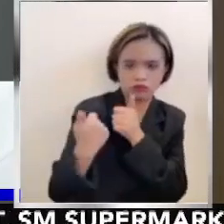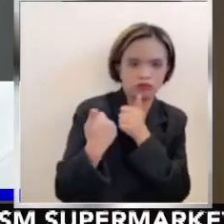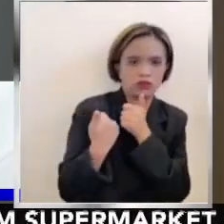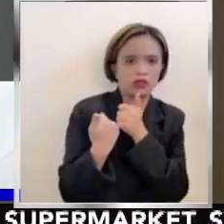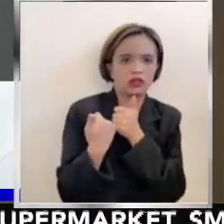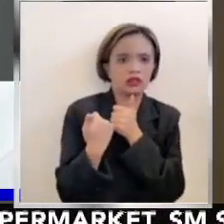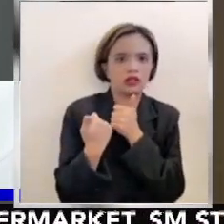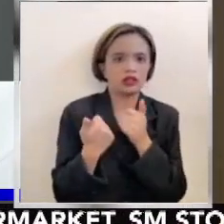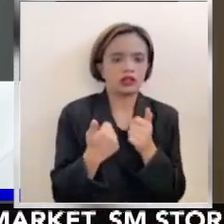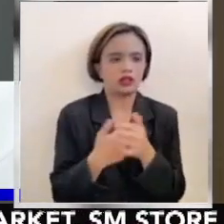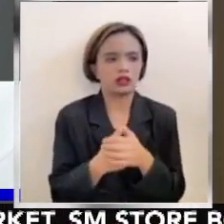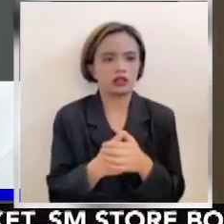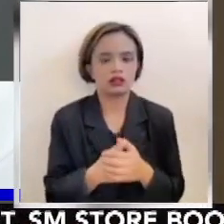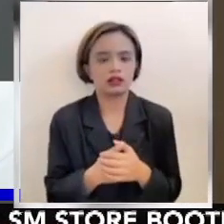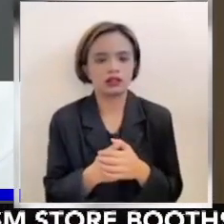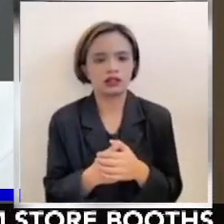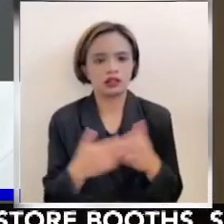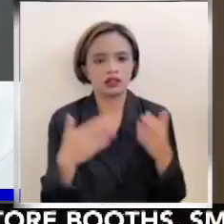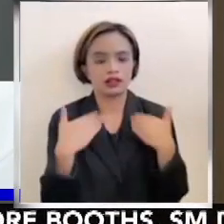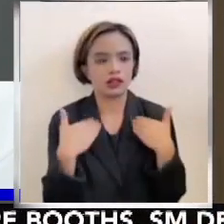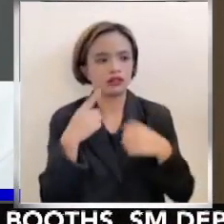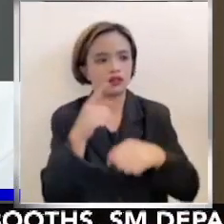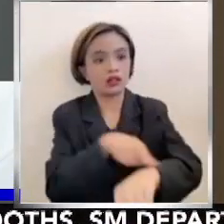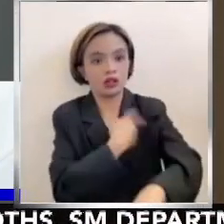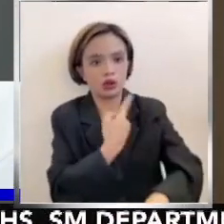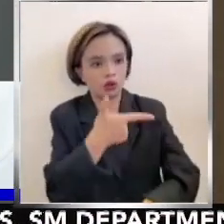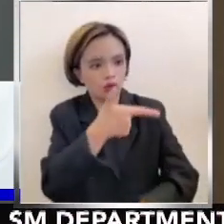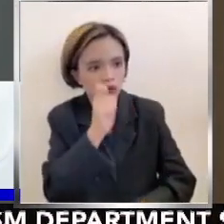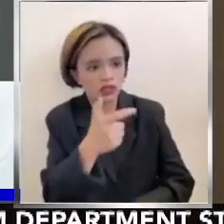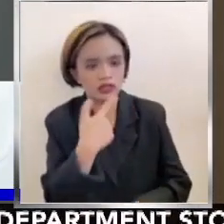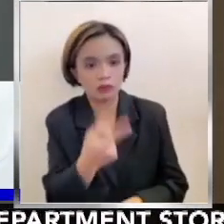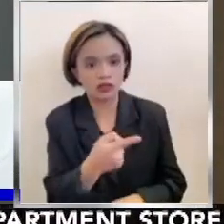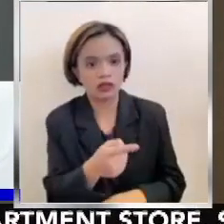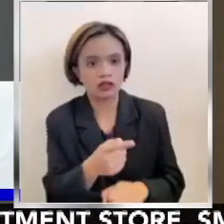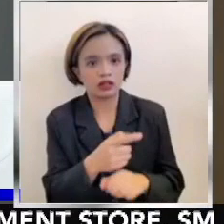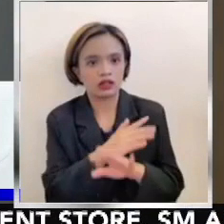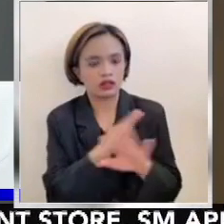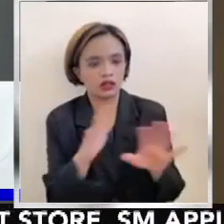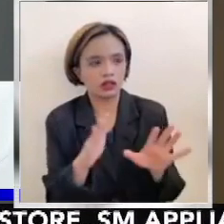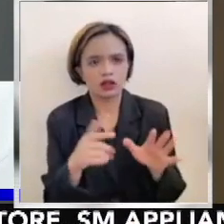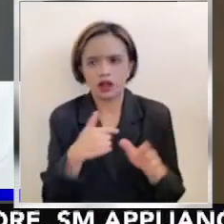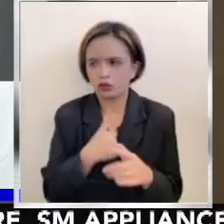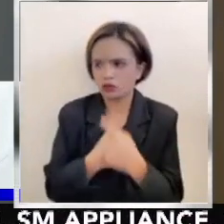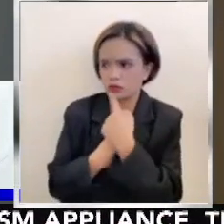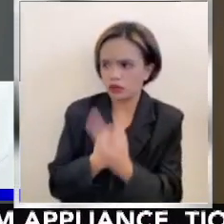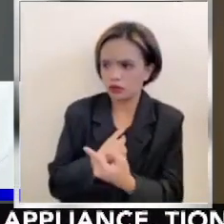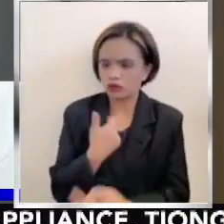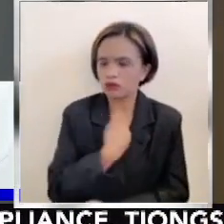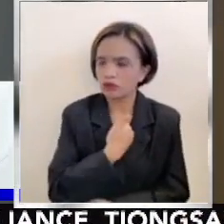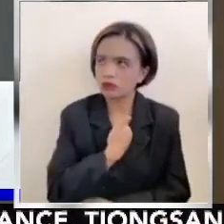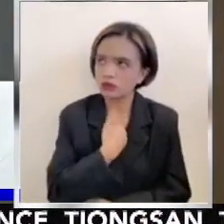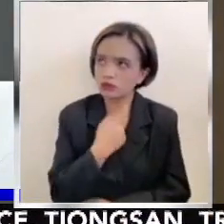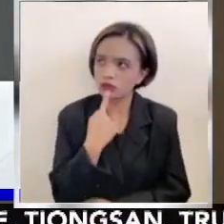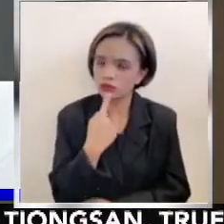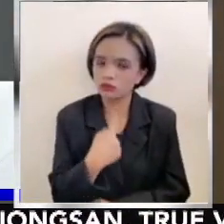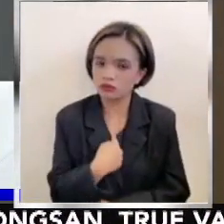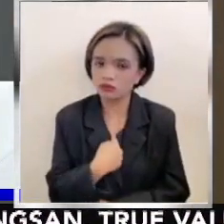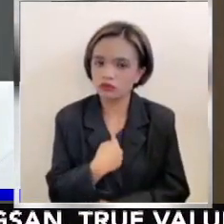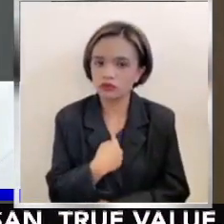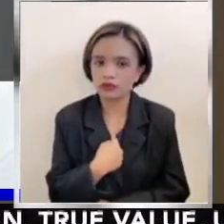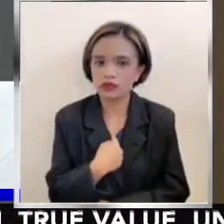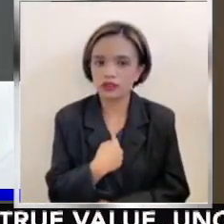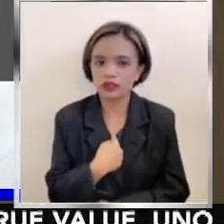may ganito, may mahabang baril. Sabi, hold on. Sabi ko sa sarili ko, parang ito na